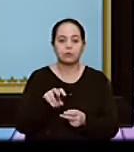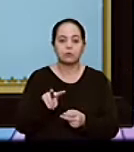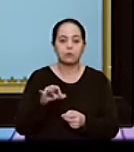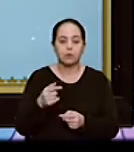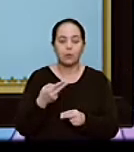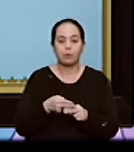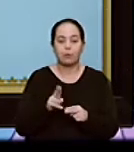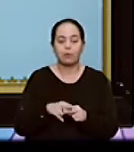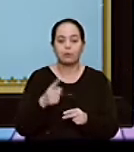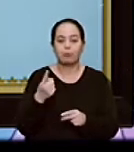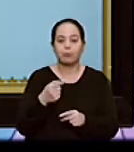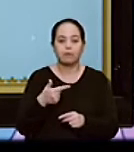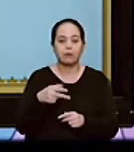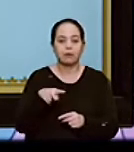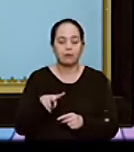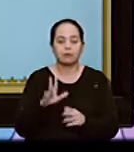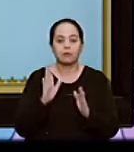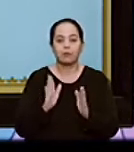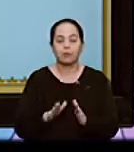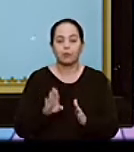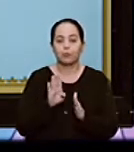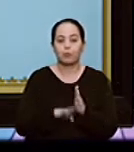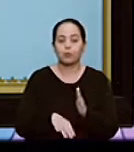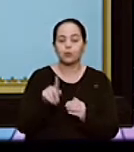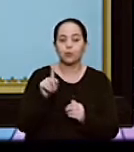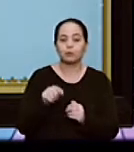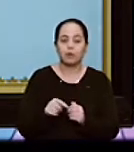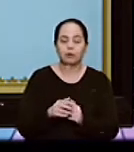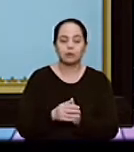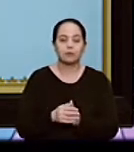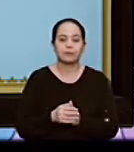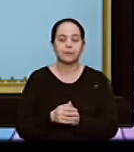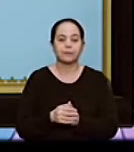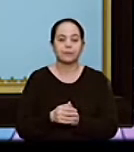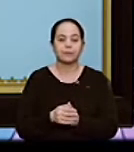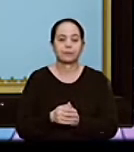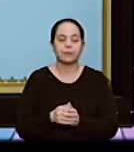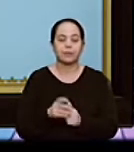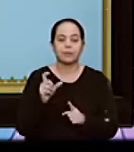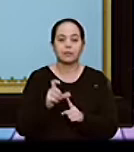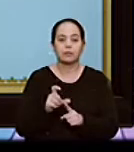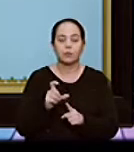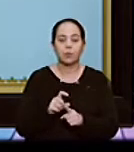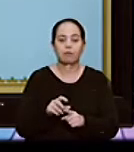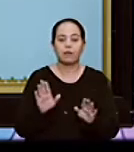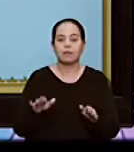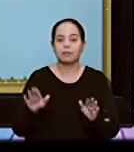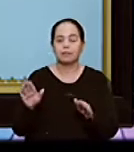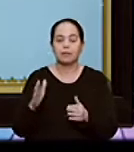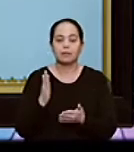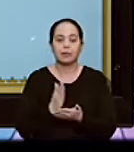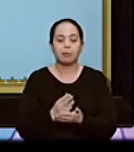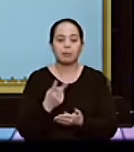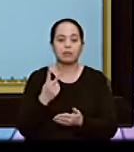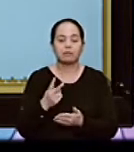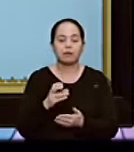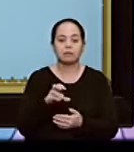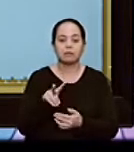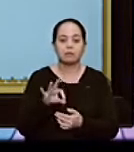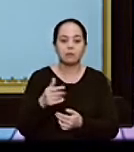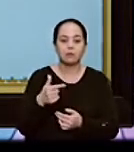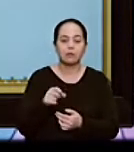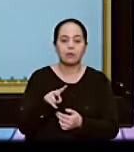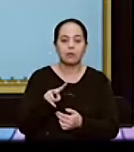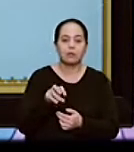слог, поэтому первое гласное будет безударный. Слово «летят» имеет два слога